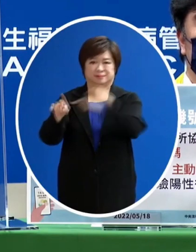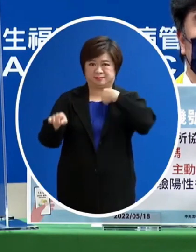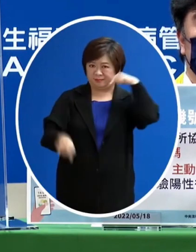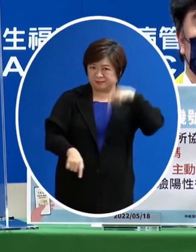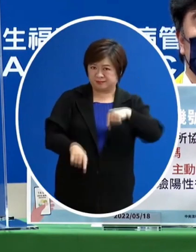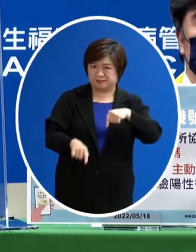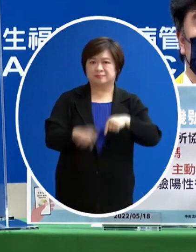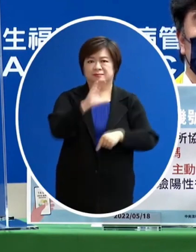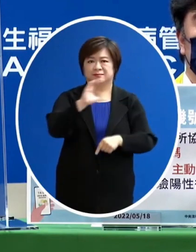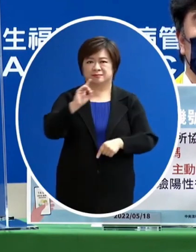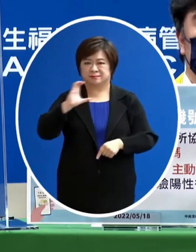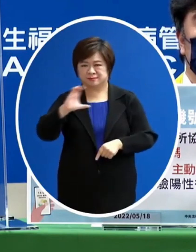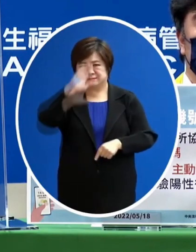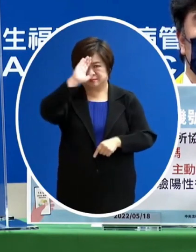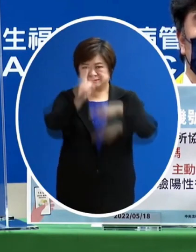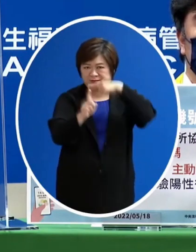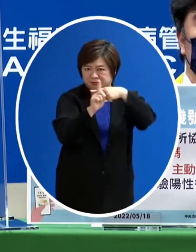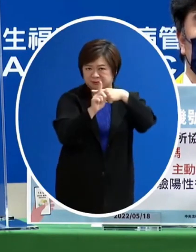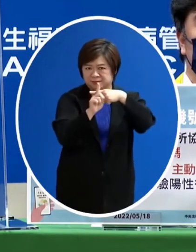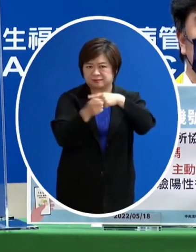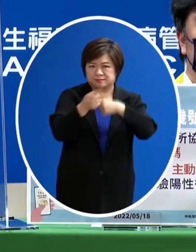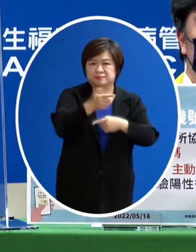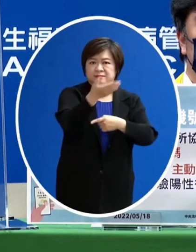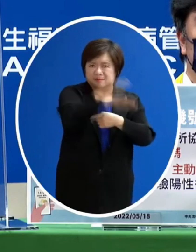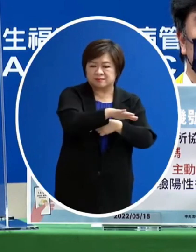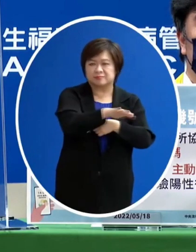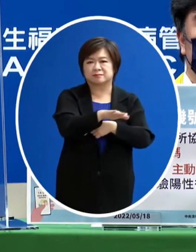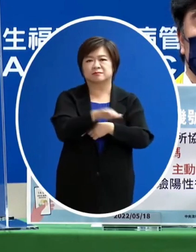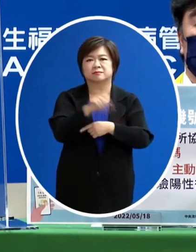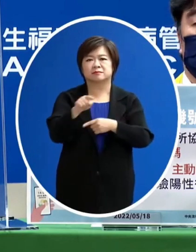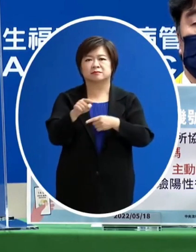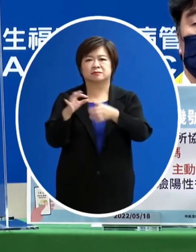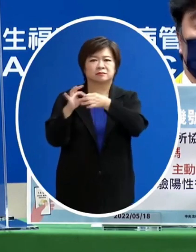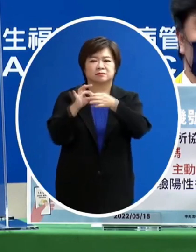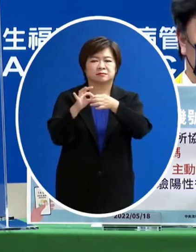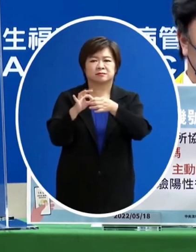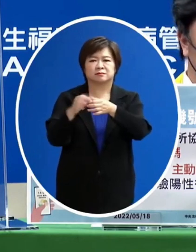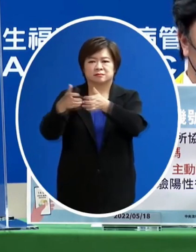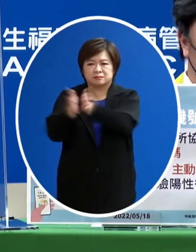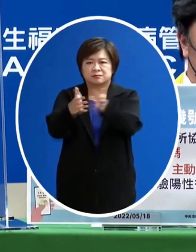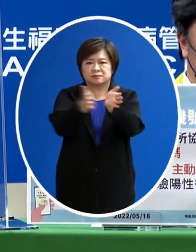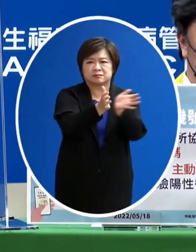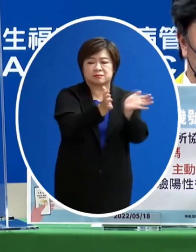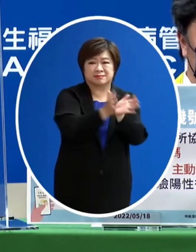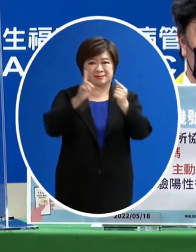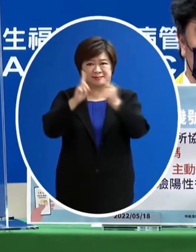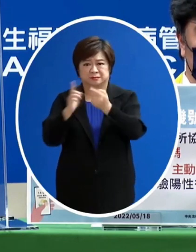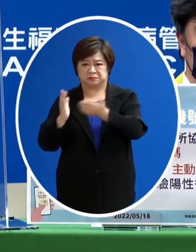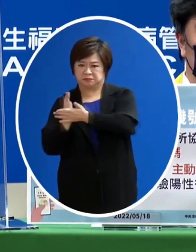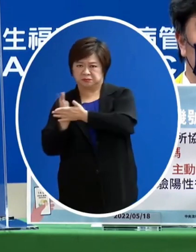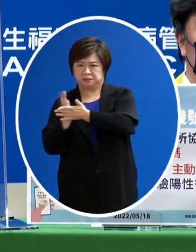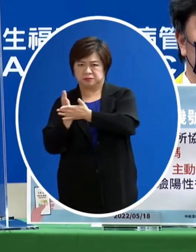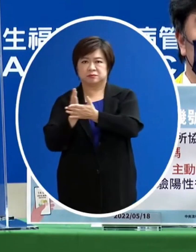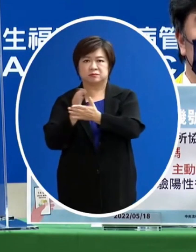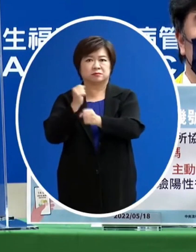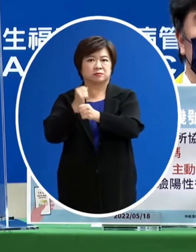心对于怎样的一个确诊，然后到死亡，这是一组、两组、三组的人在共同的判定，